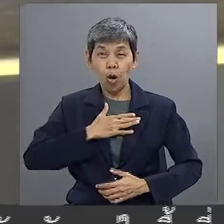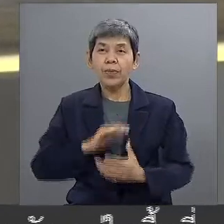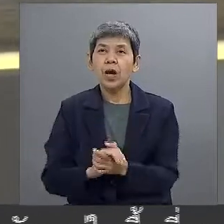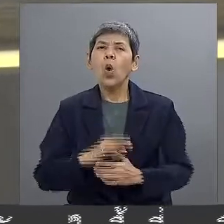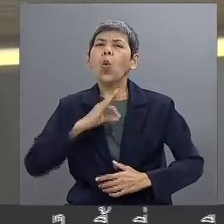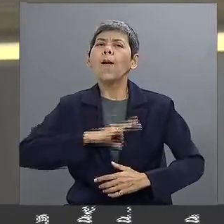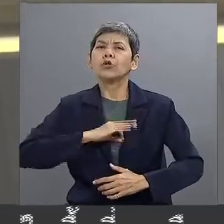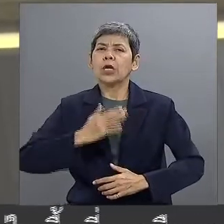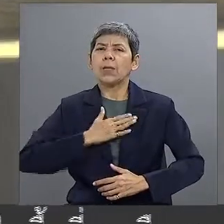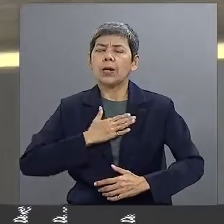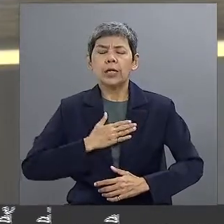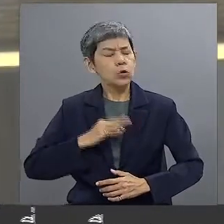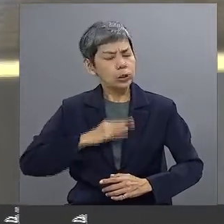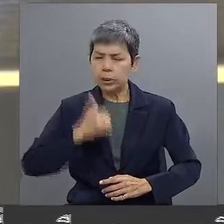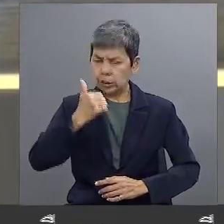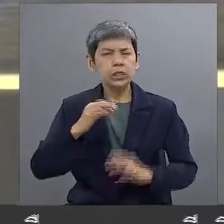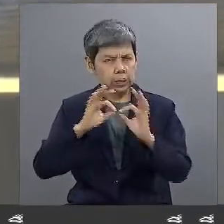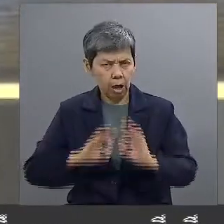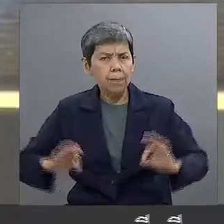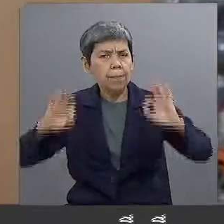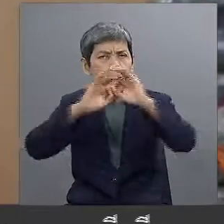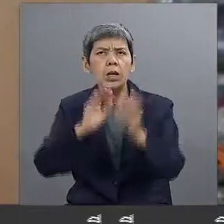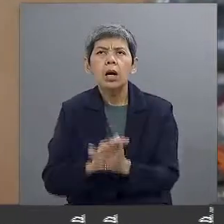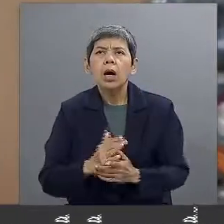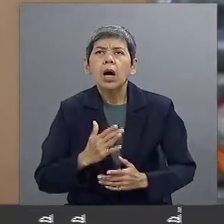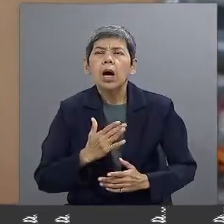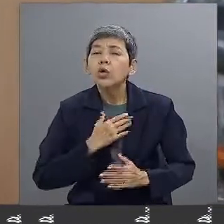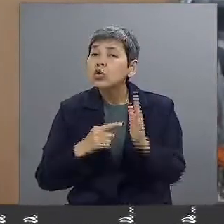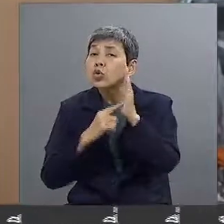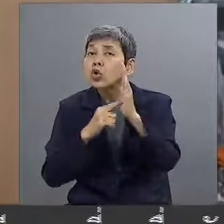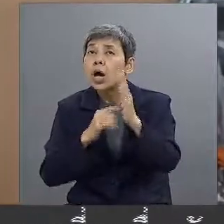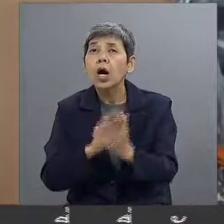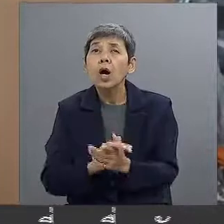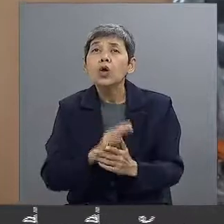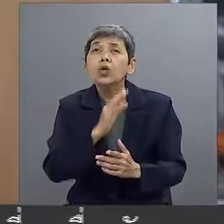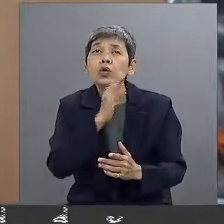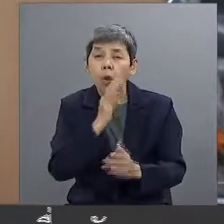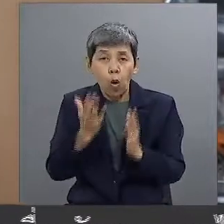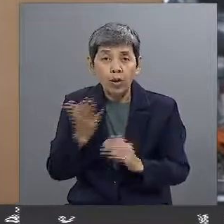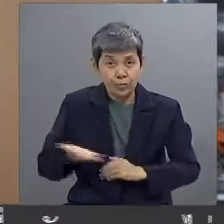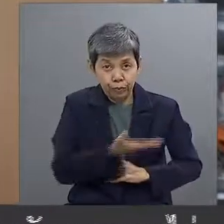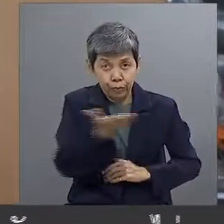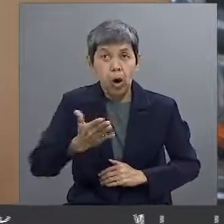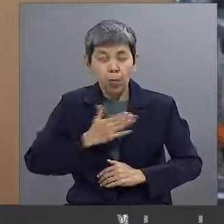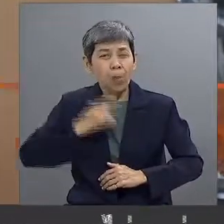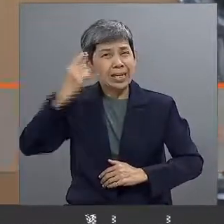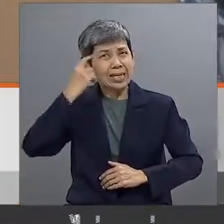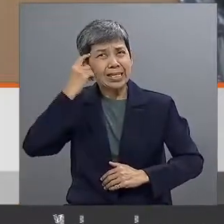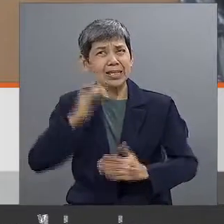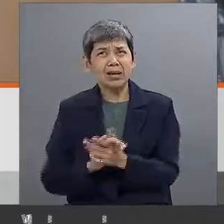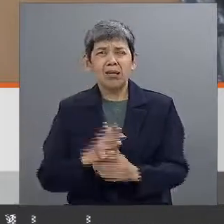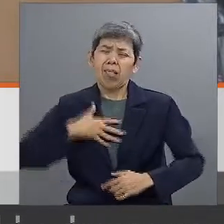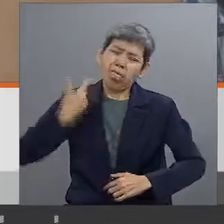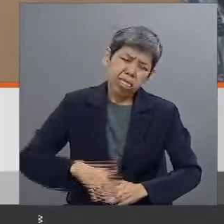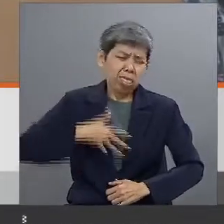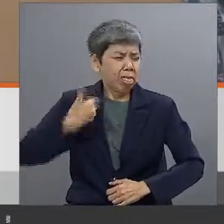ญมากครับในกักตัวนะครับด้วยเช่นอากาศดีมากทุกคนนะครับผมคิดว่าเฮ้ยเสียใจมากเ